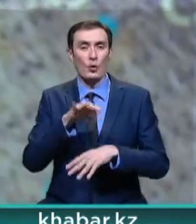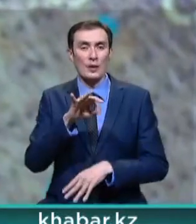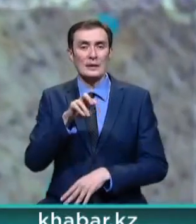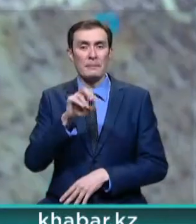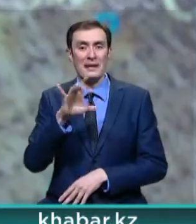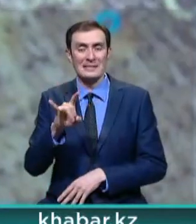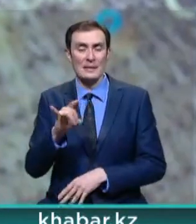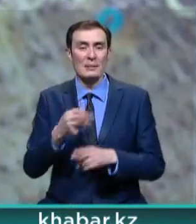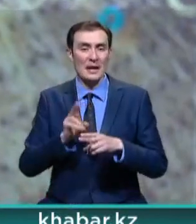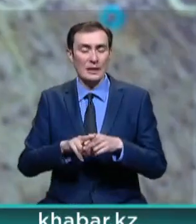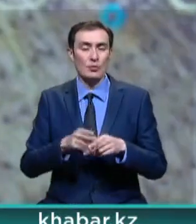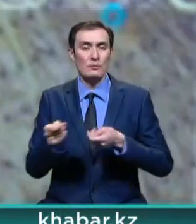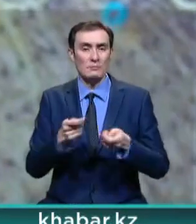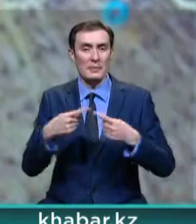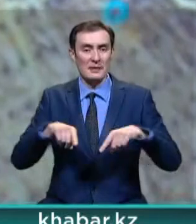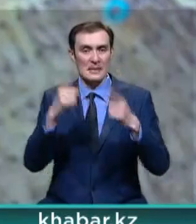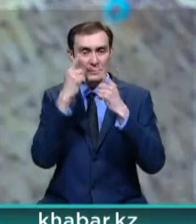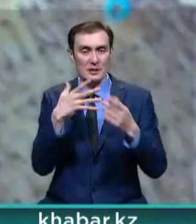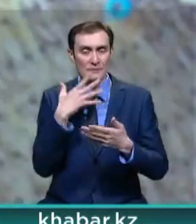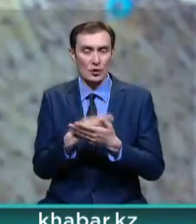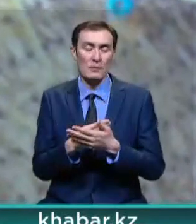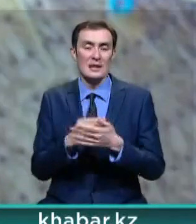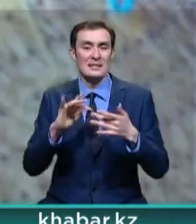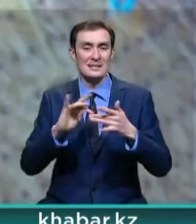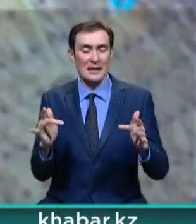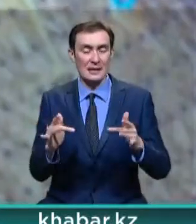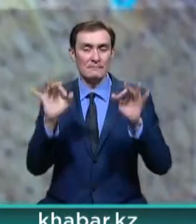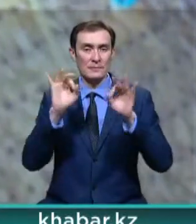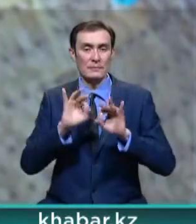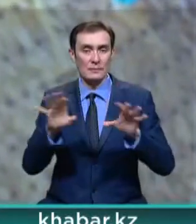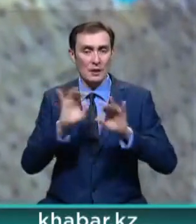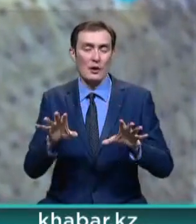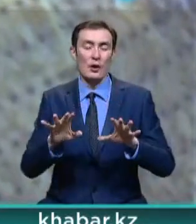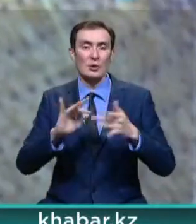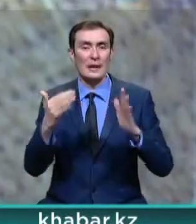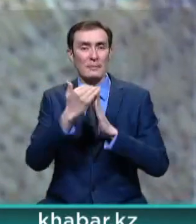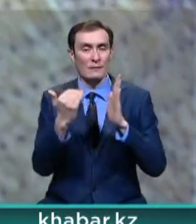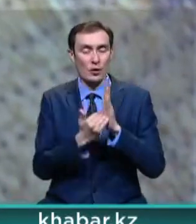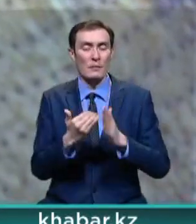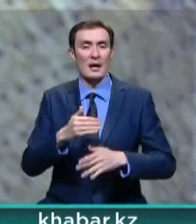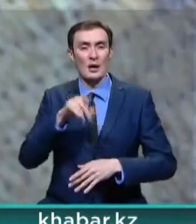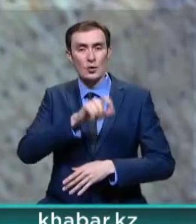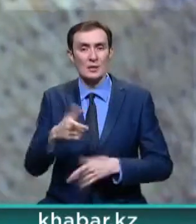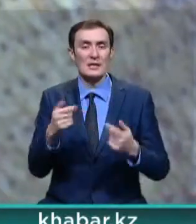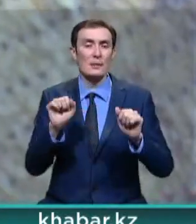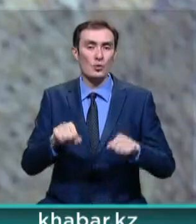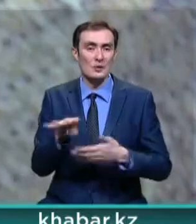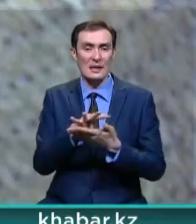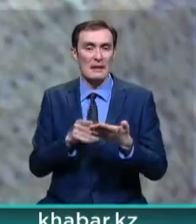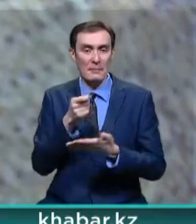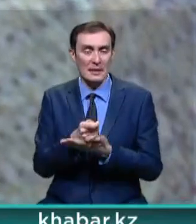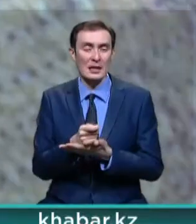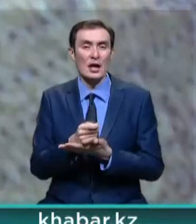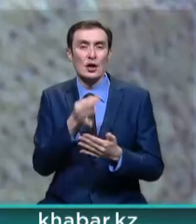этом уполномоченный оператор сообщил на своем официальном сайте. Напомню, что онлайн-платформа, на которой казахстанцы смогут подать заявление